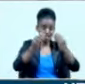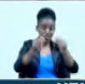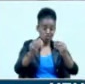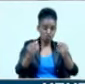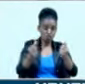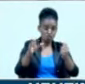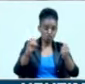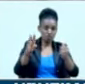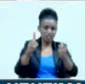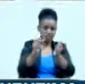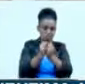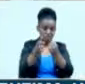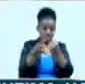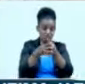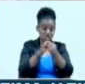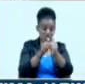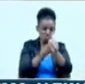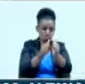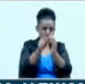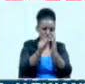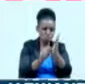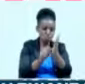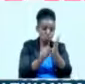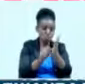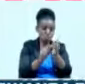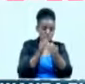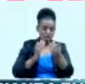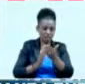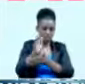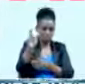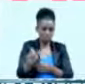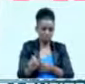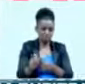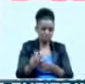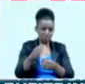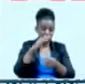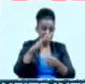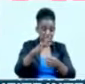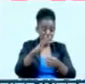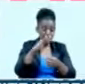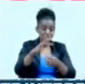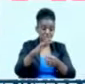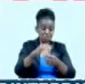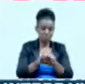na COVID-19 hanubahirizwa uburenganzira bwa muntu. The government has taken some action.